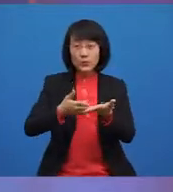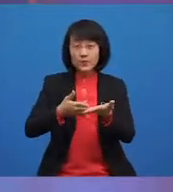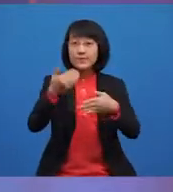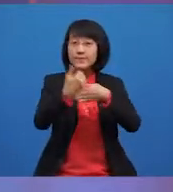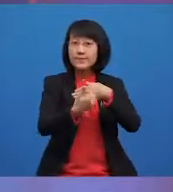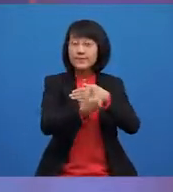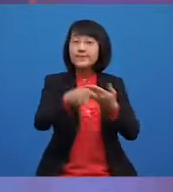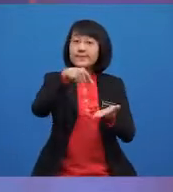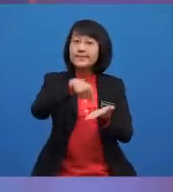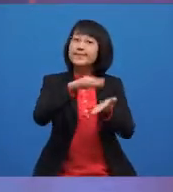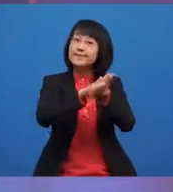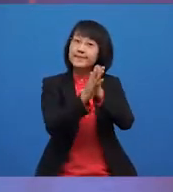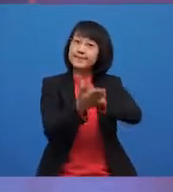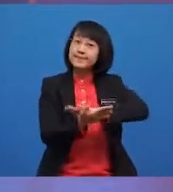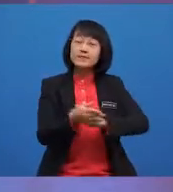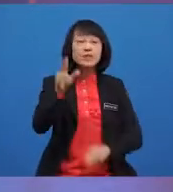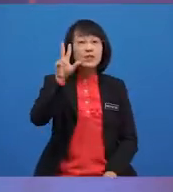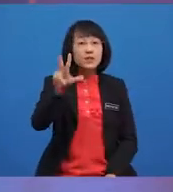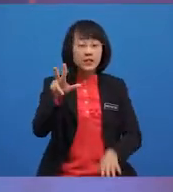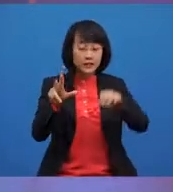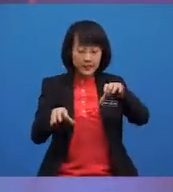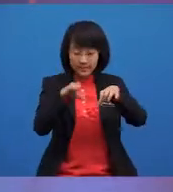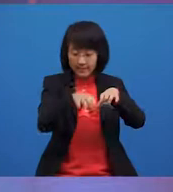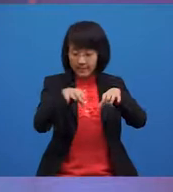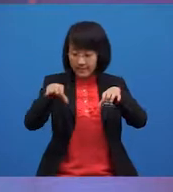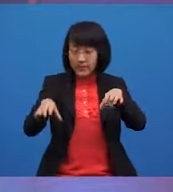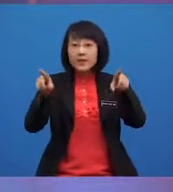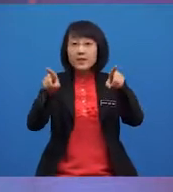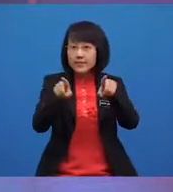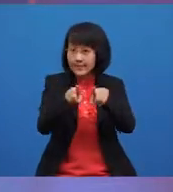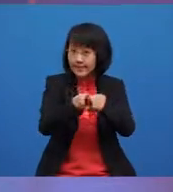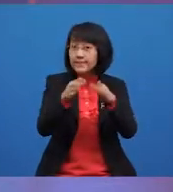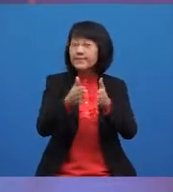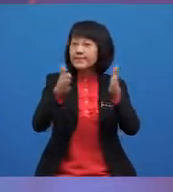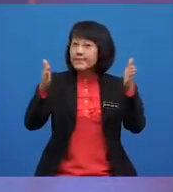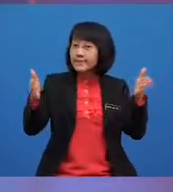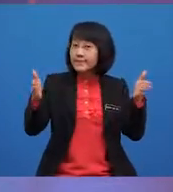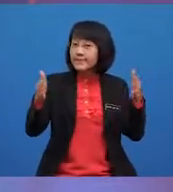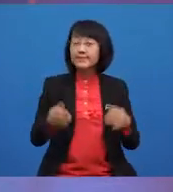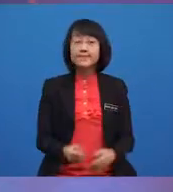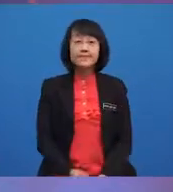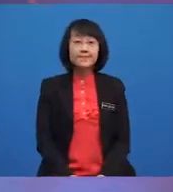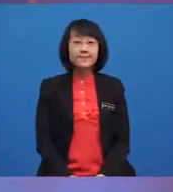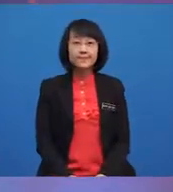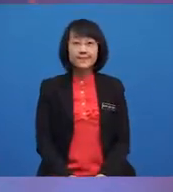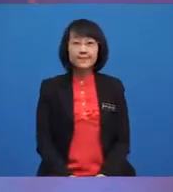ini menjadi 3 bahagian sama besar.